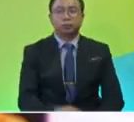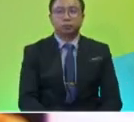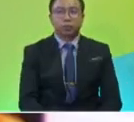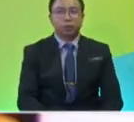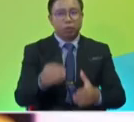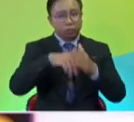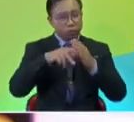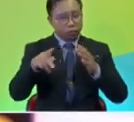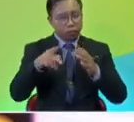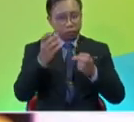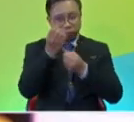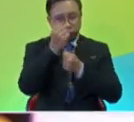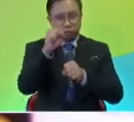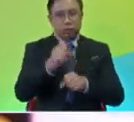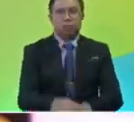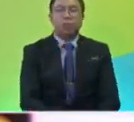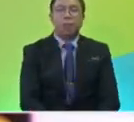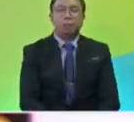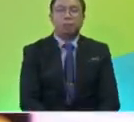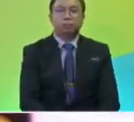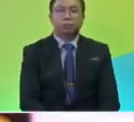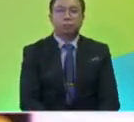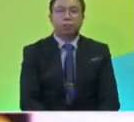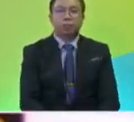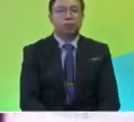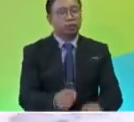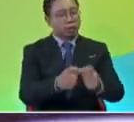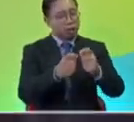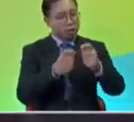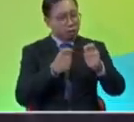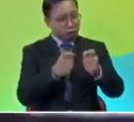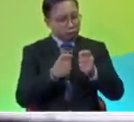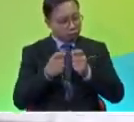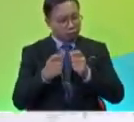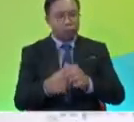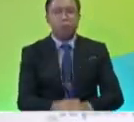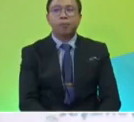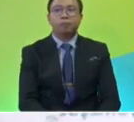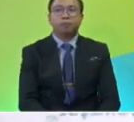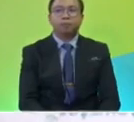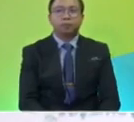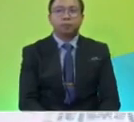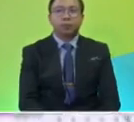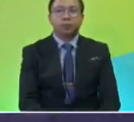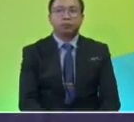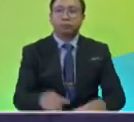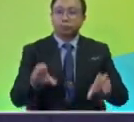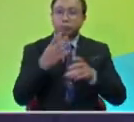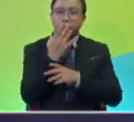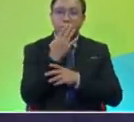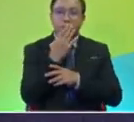siap-siap kita adaemp macam susahnya Cikgu ah okey tarik tarik a okey lepas tu Cikgu nak buat warna biru